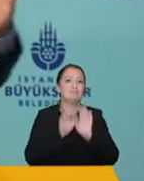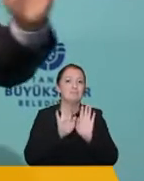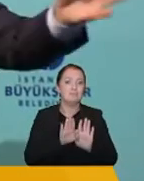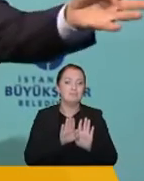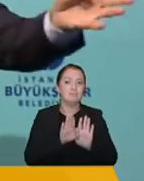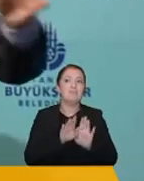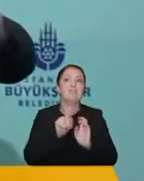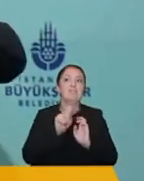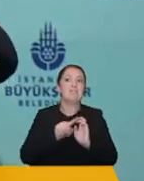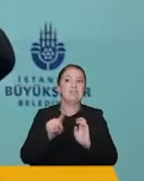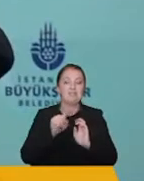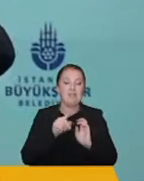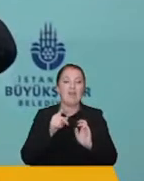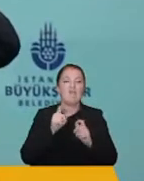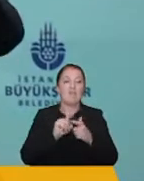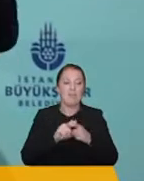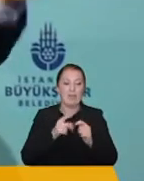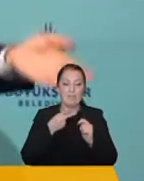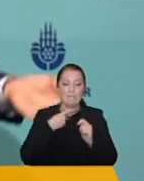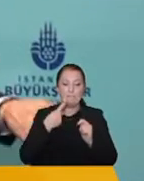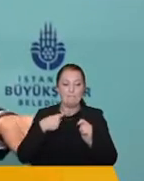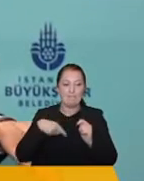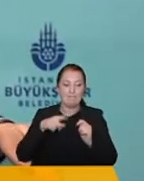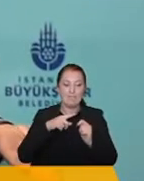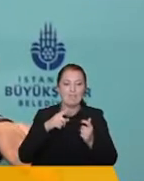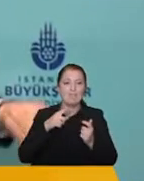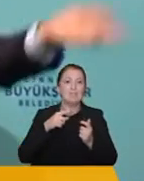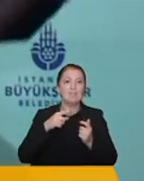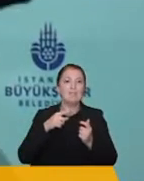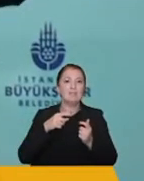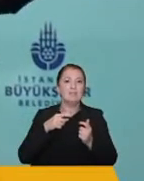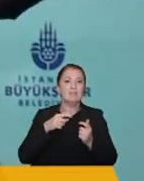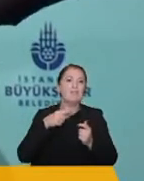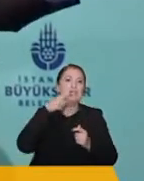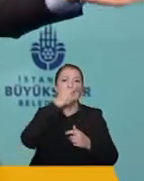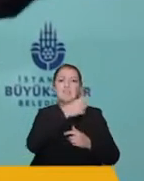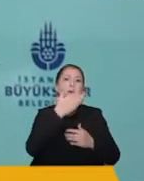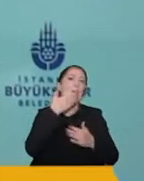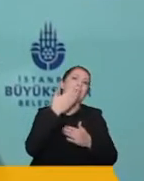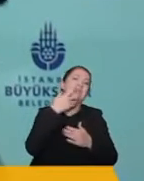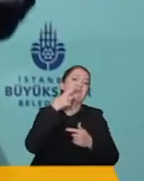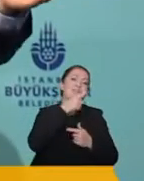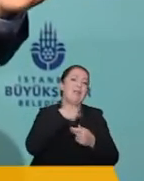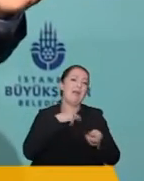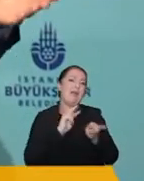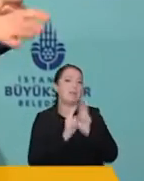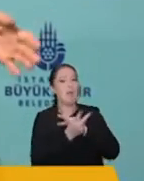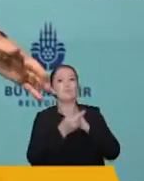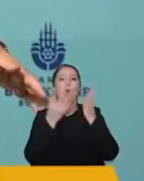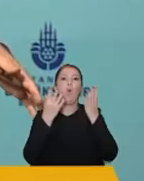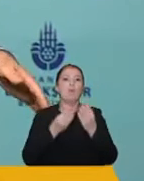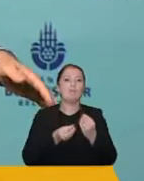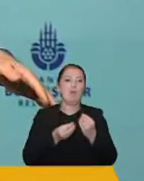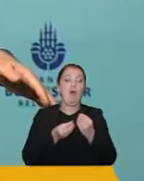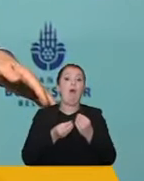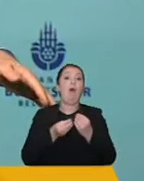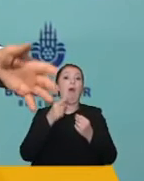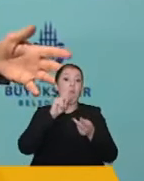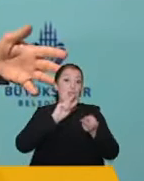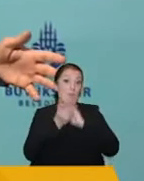Eğer sizler ve bizler, iktidar, siz iktidar olun, biz muhalefet olalım, tersi olsun. Eğer